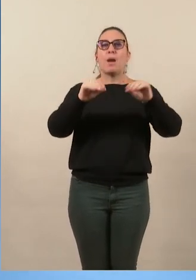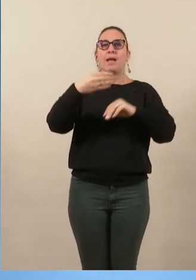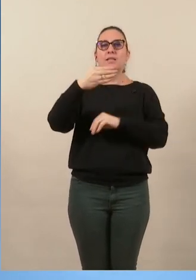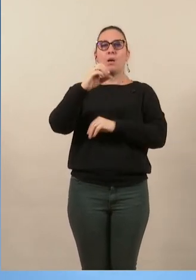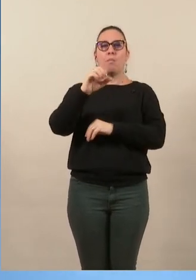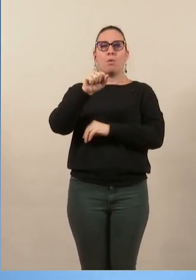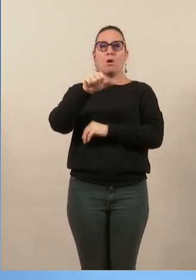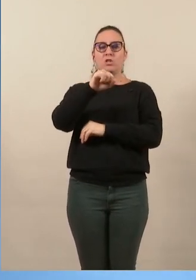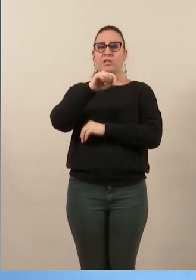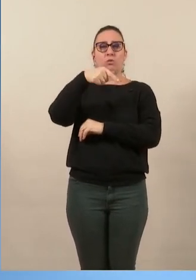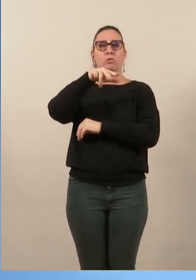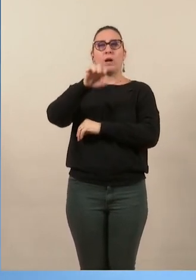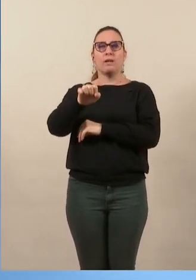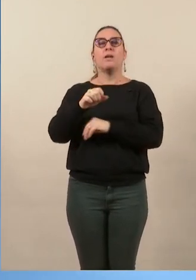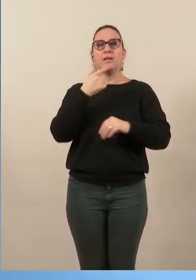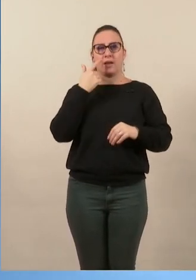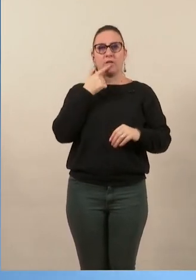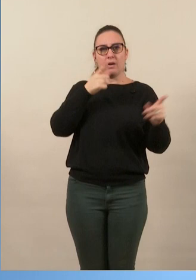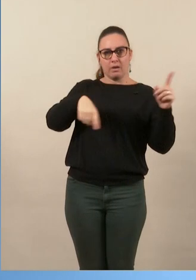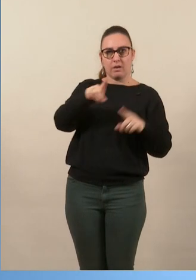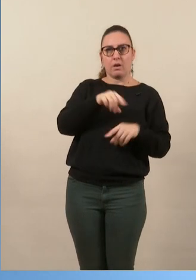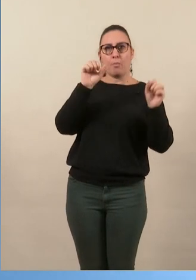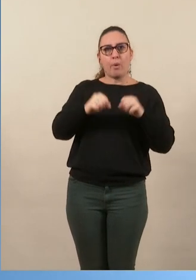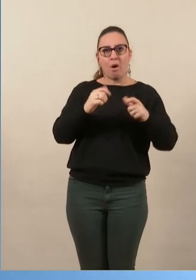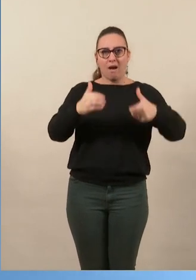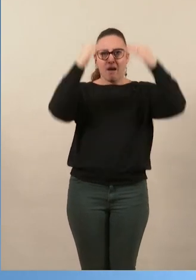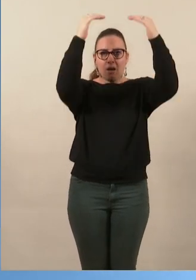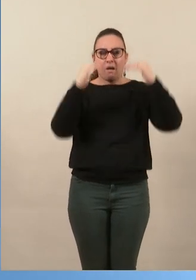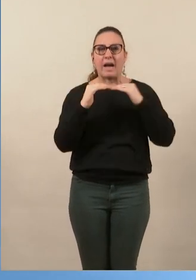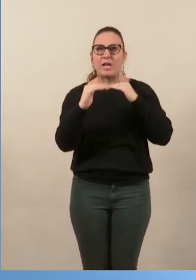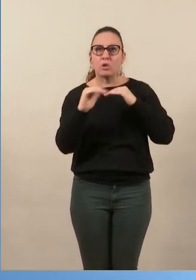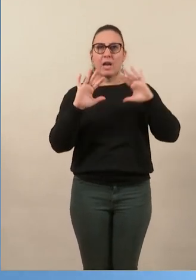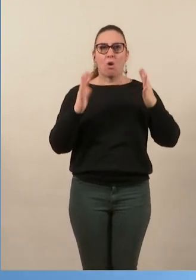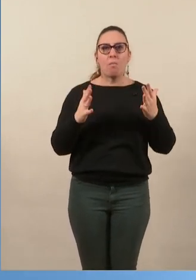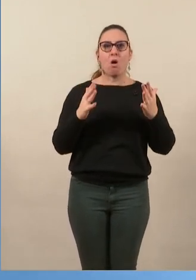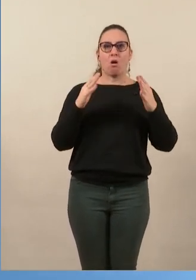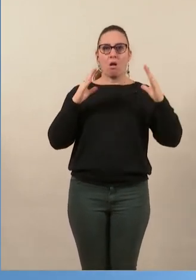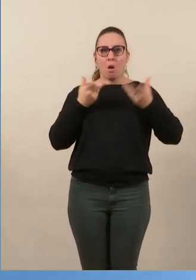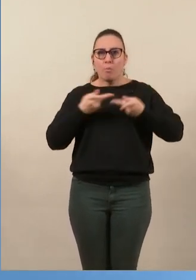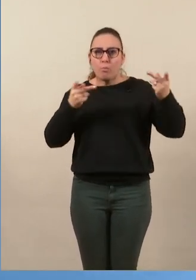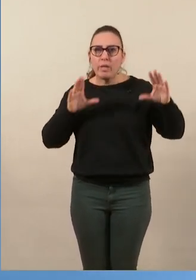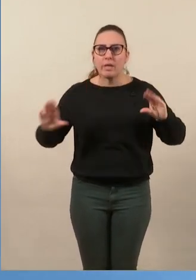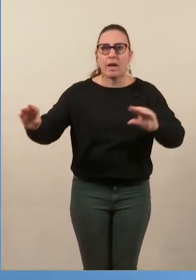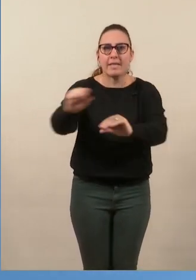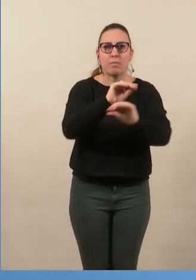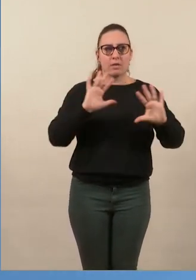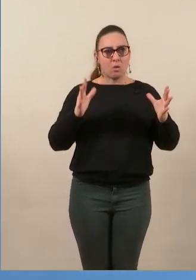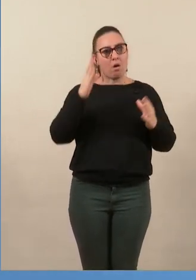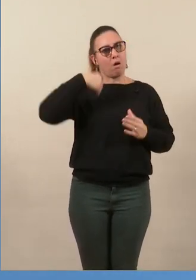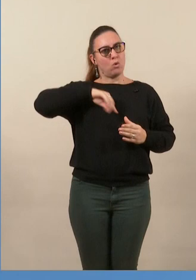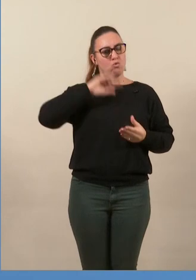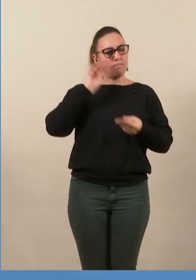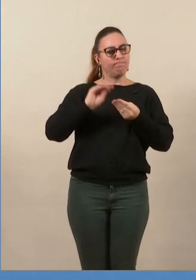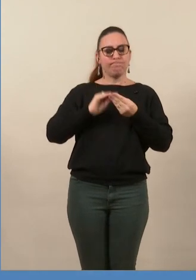le travail continuera donc pour occuper les rz-de-chaussées animer l'espace public et euh c'est en ce sens que nous avons décidé